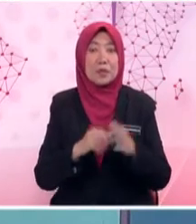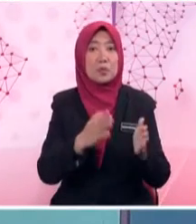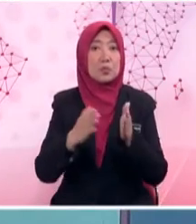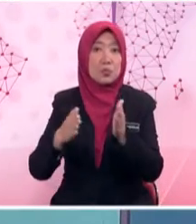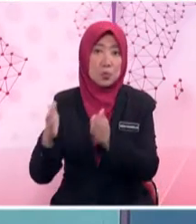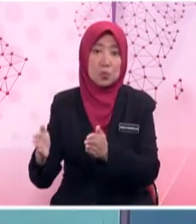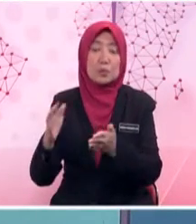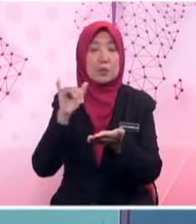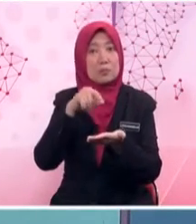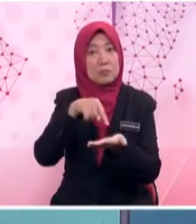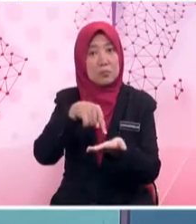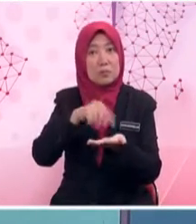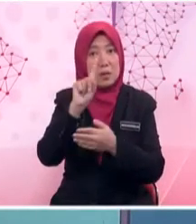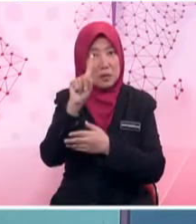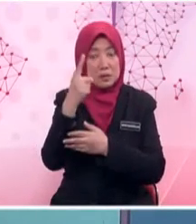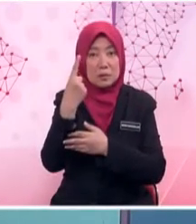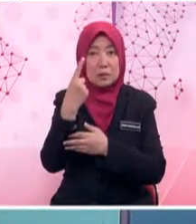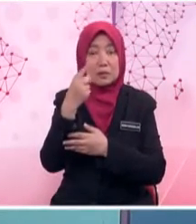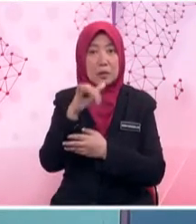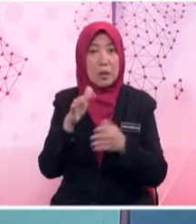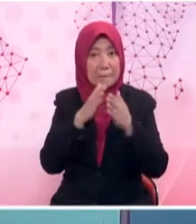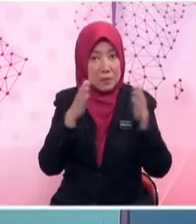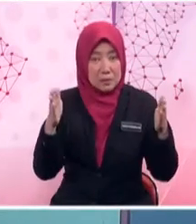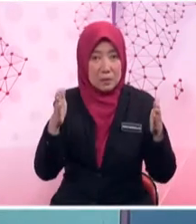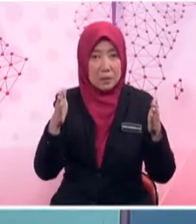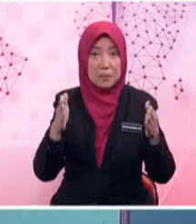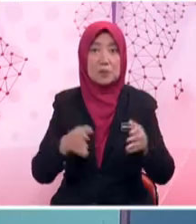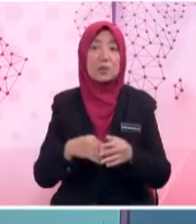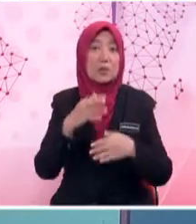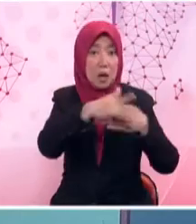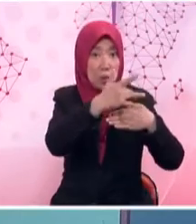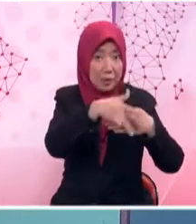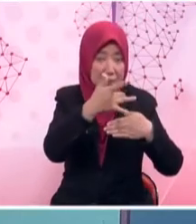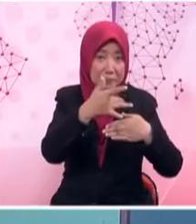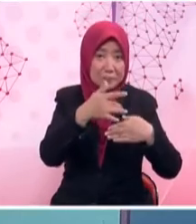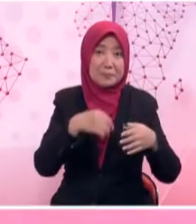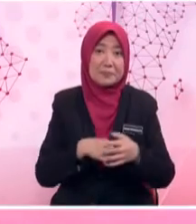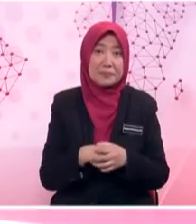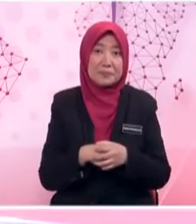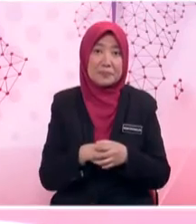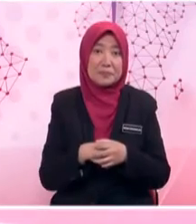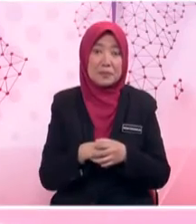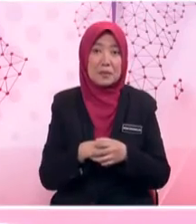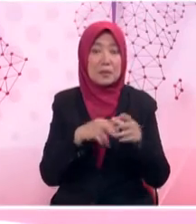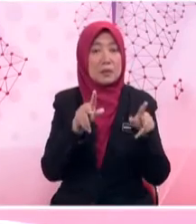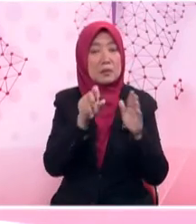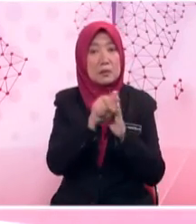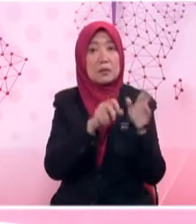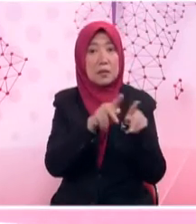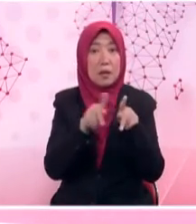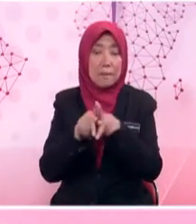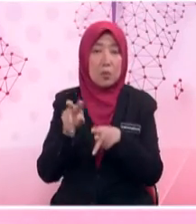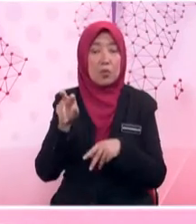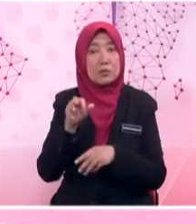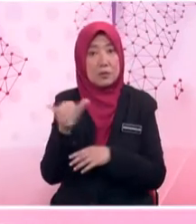sahaja huruf besar. Betul. Jadi kita letak di awalnya. Yeah. Elvis. Memandangkan sekampungnya mempunyai nokta.